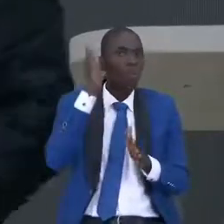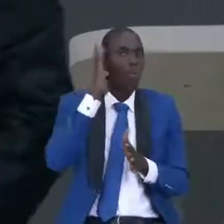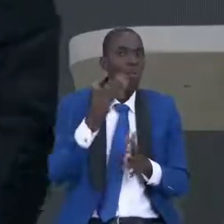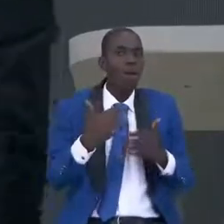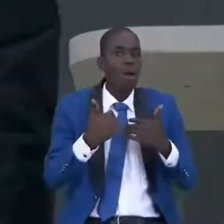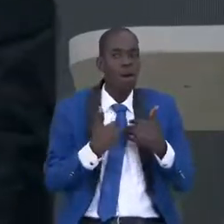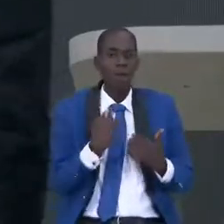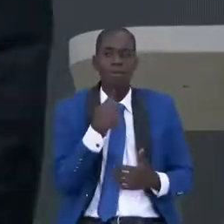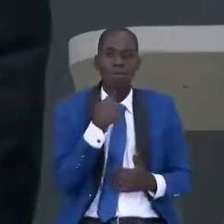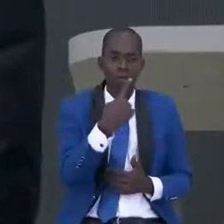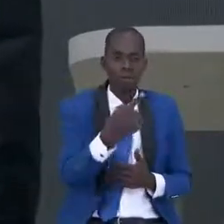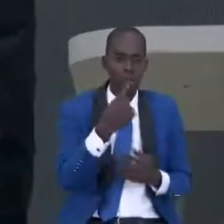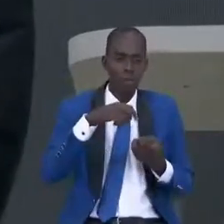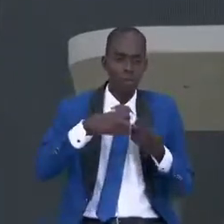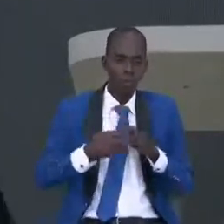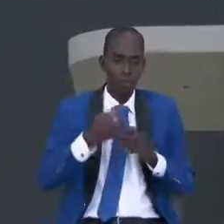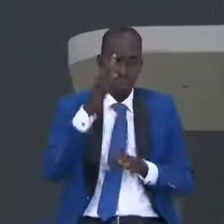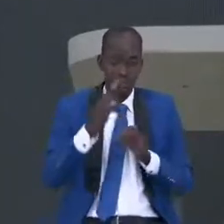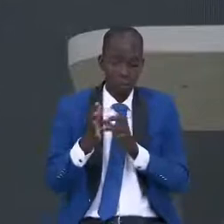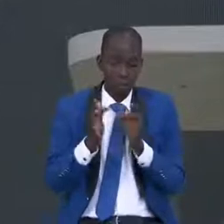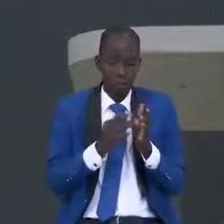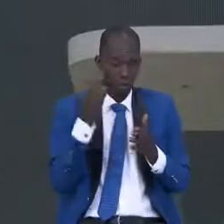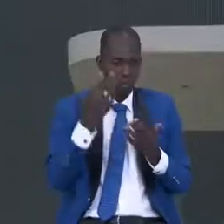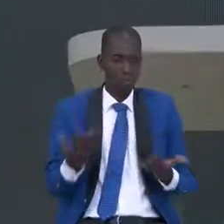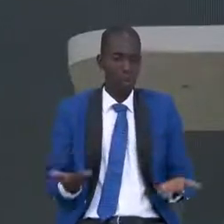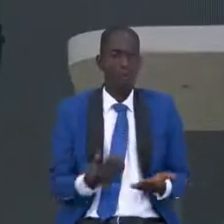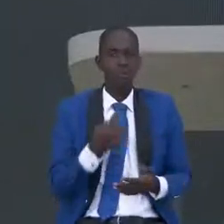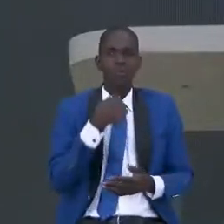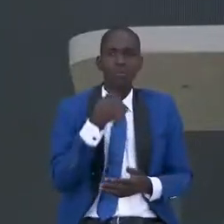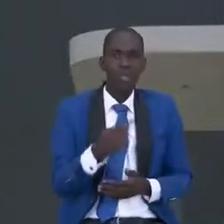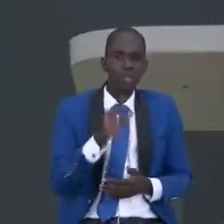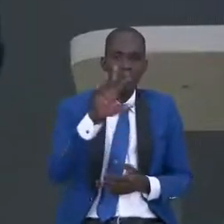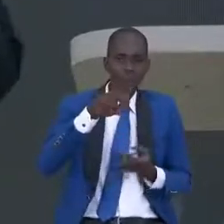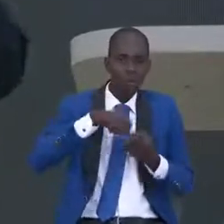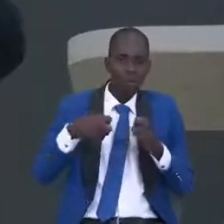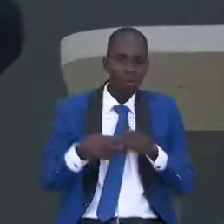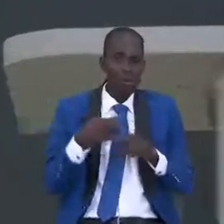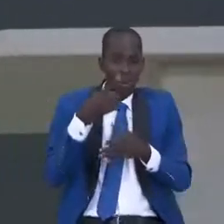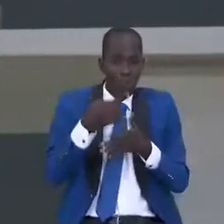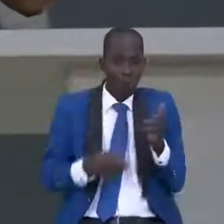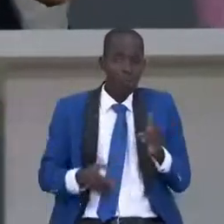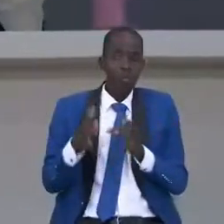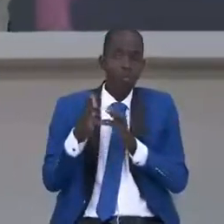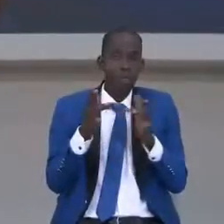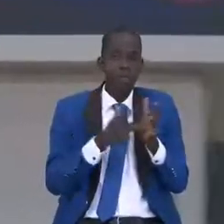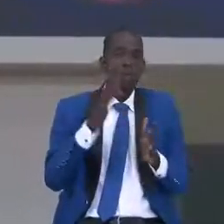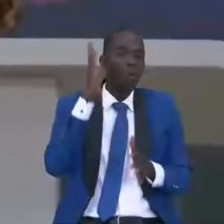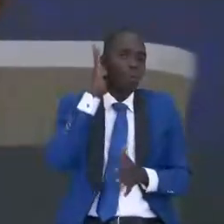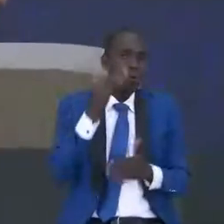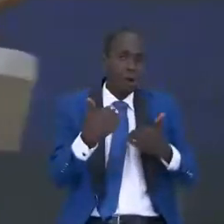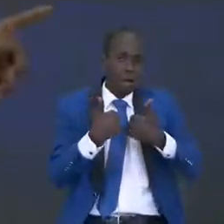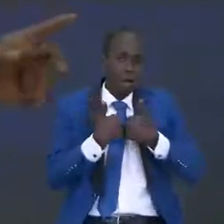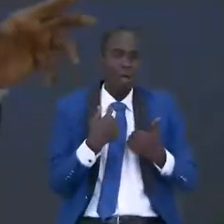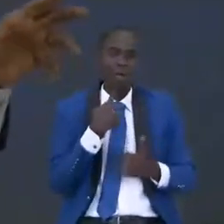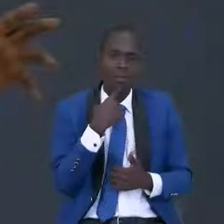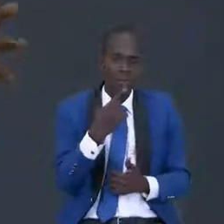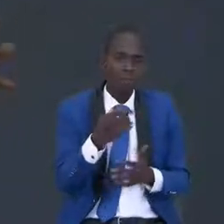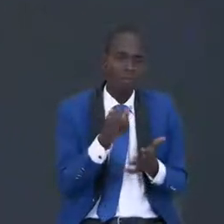Jésus était là. Dis à la montagne ce que Jésus aurait dit à cette montagne